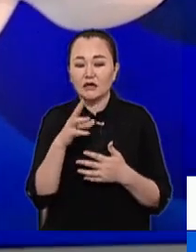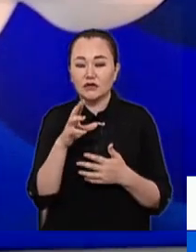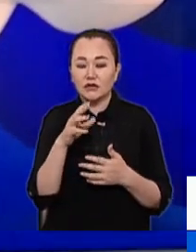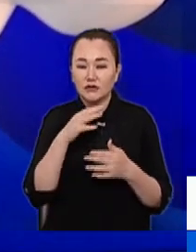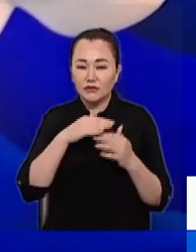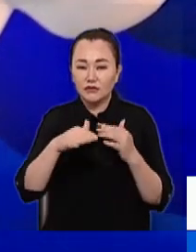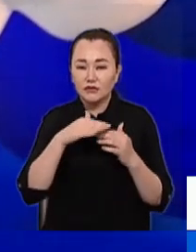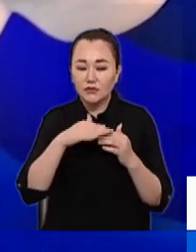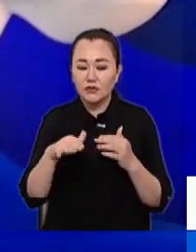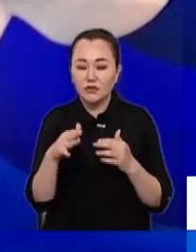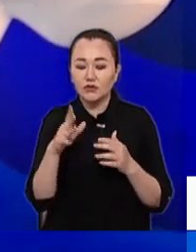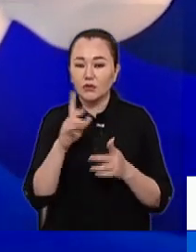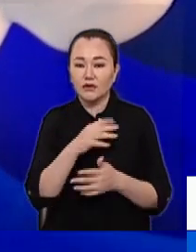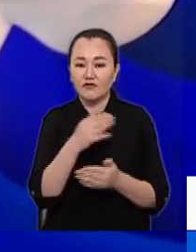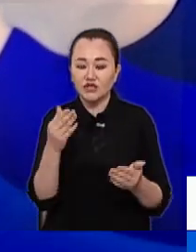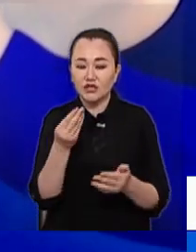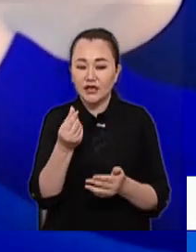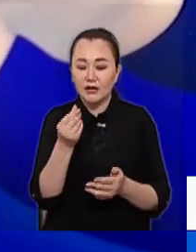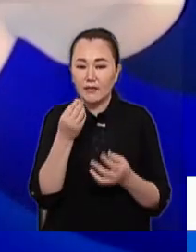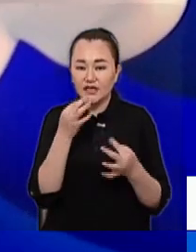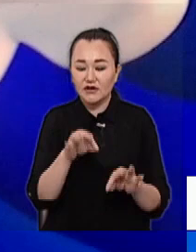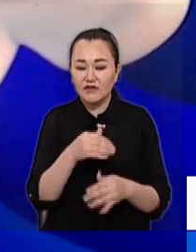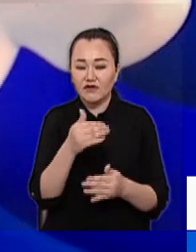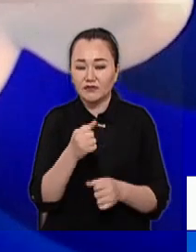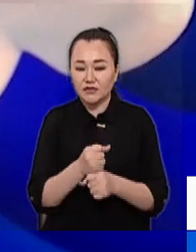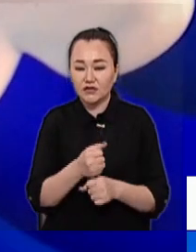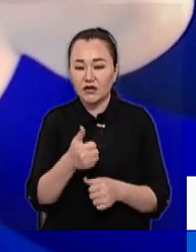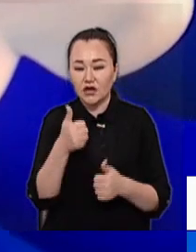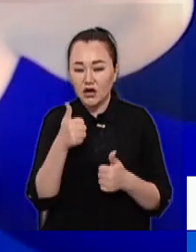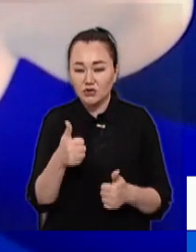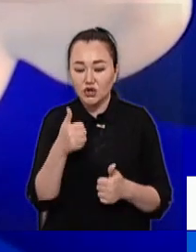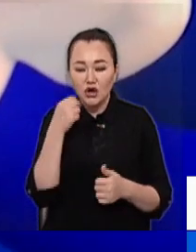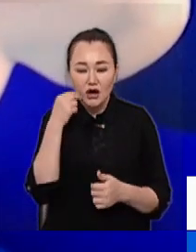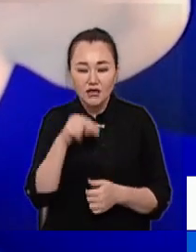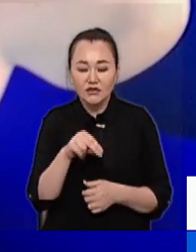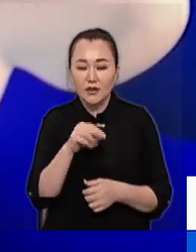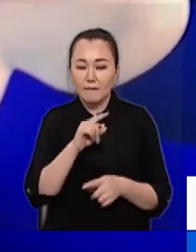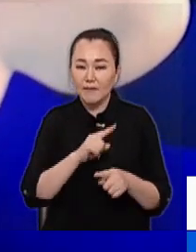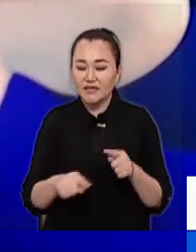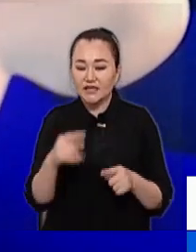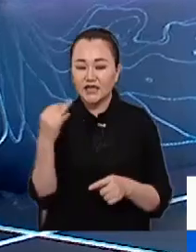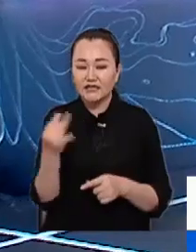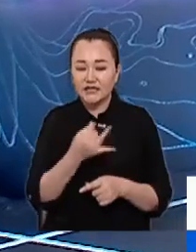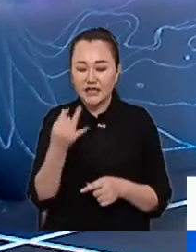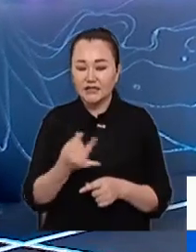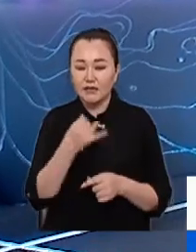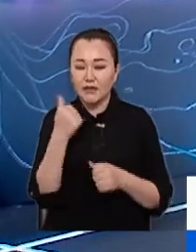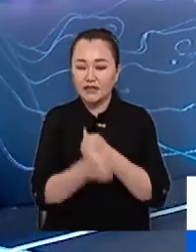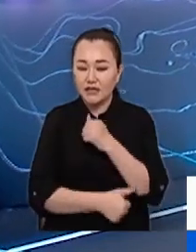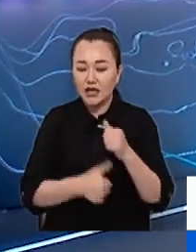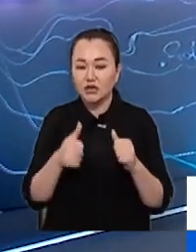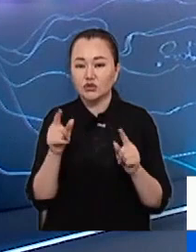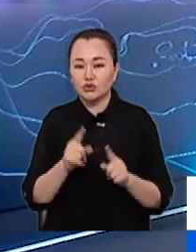чтобы ваши бюджеты позволяли вам делать хорошие, ну, качественные, быстрые, интересные материалы,